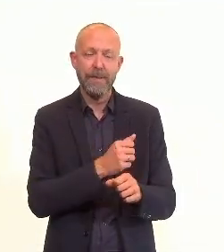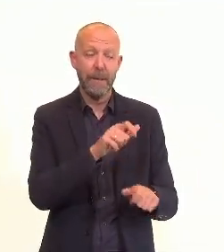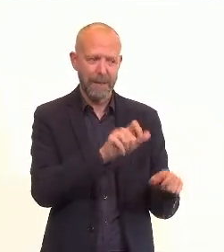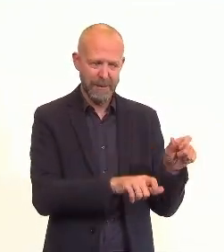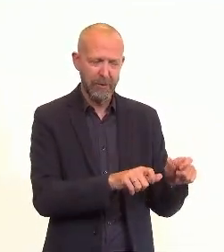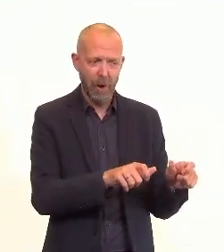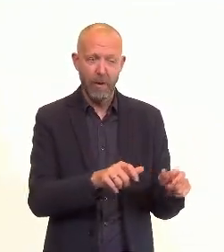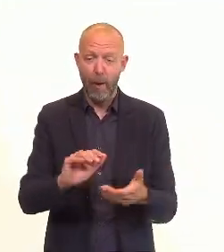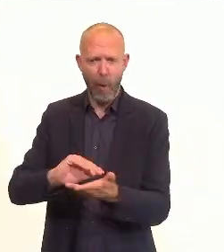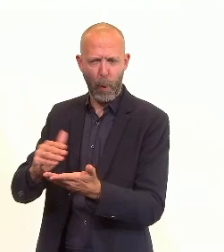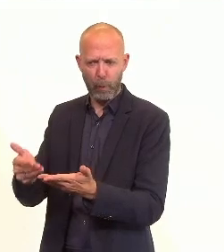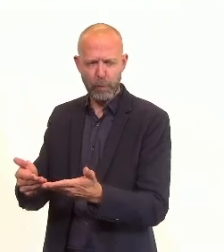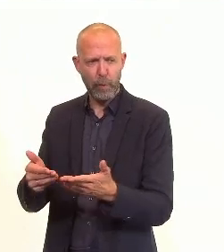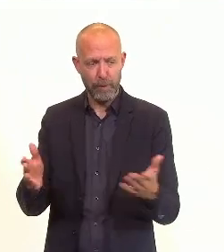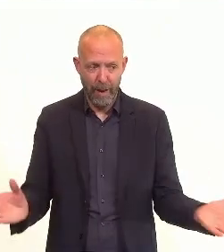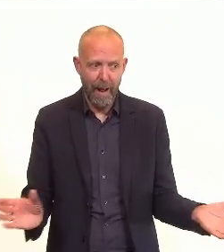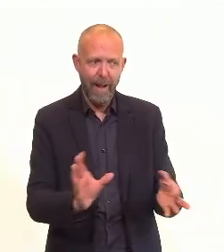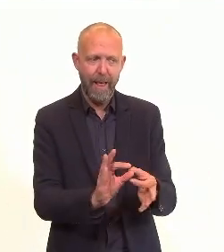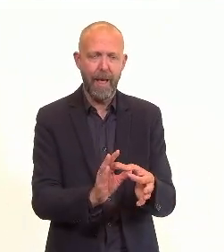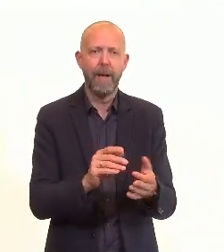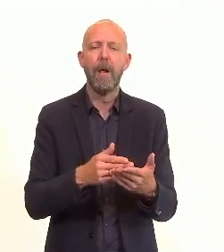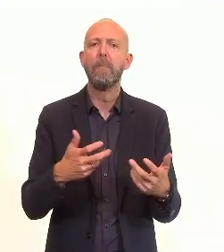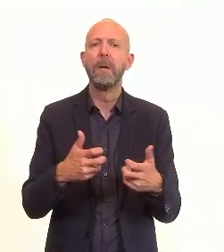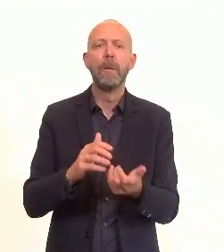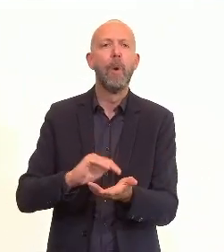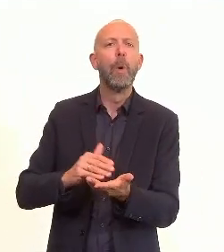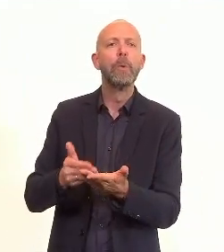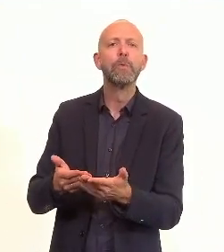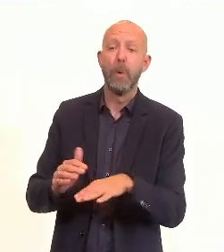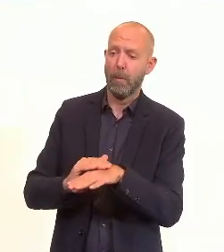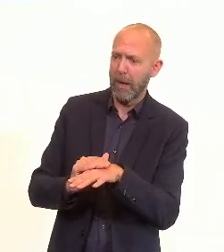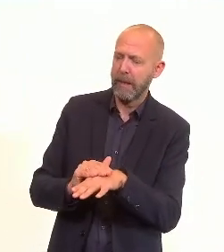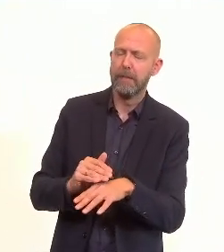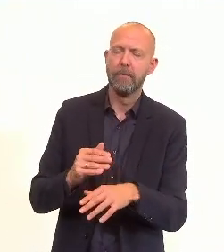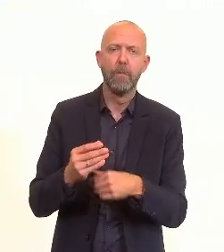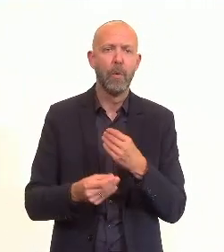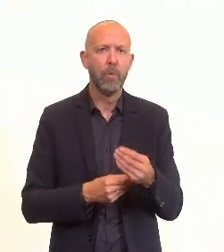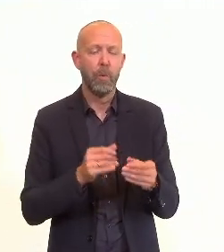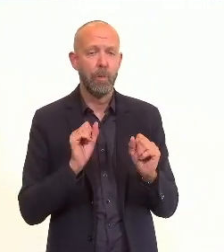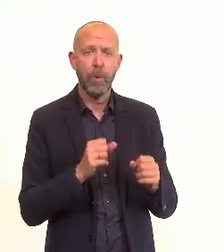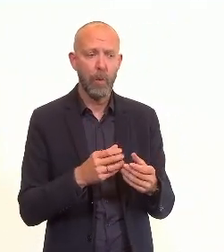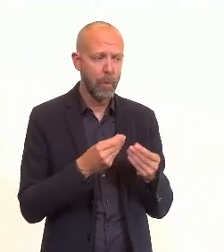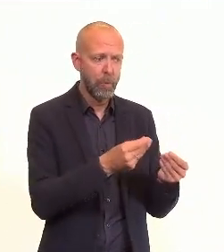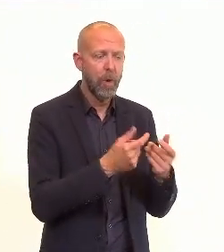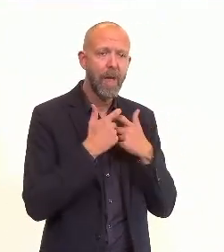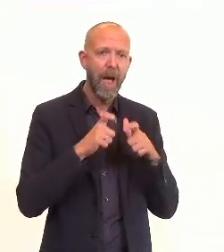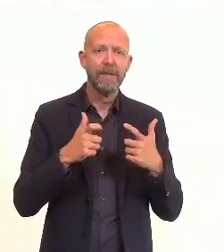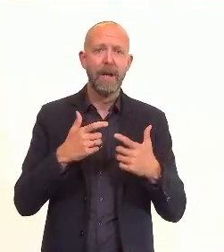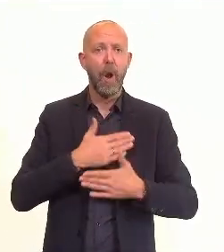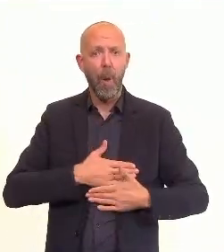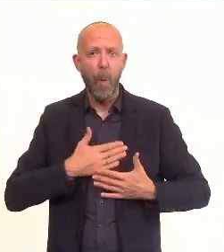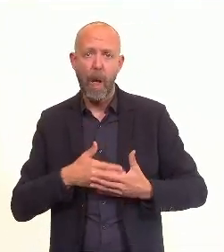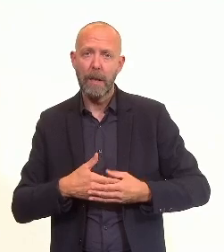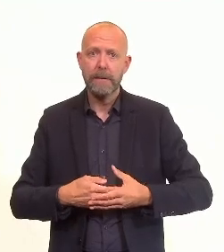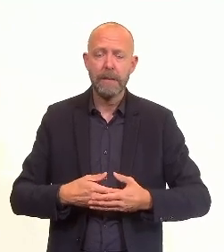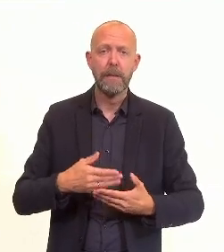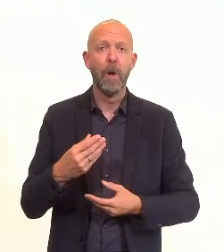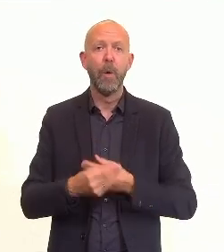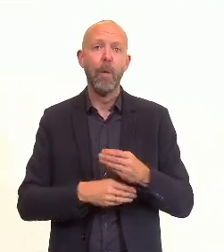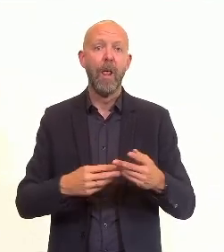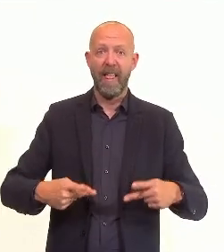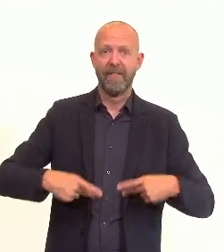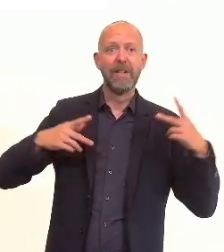projet. Mais ce qui m'intéresse, c'est de revenir davantage sur la citoyenneté et la manière dont vos projets considèrent la citoyenneté. Je disais en